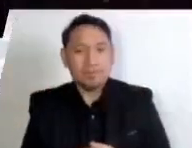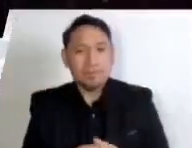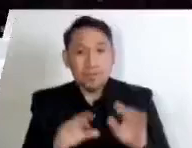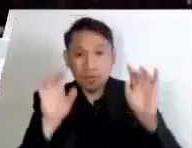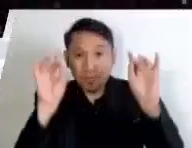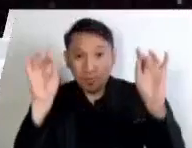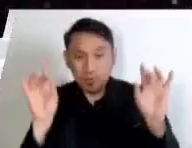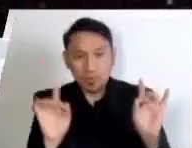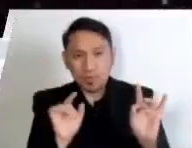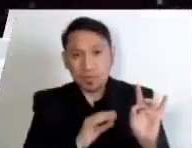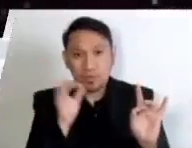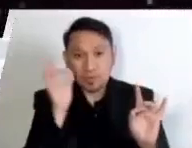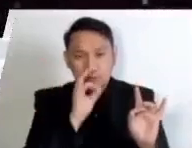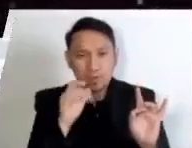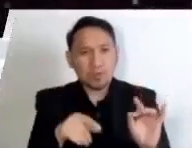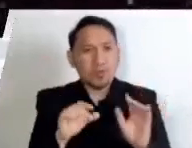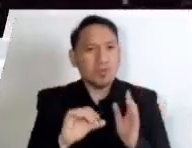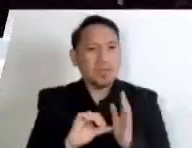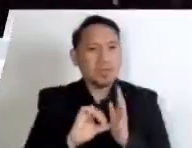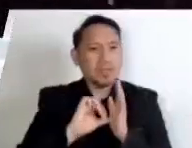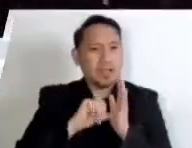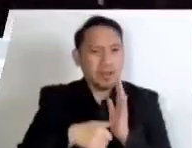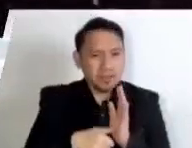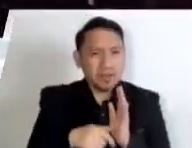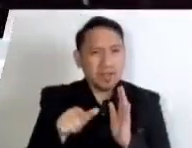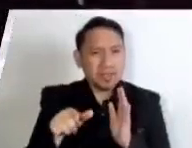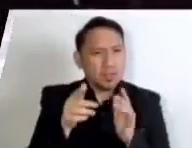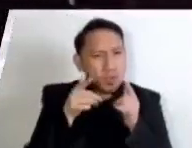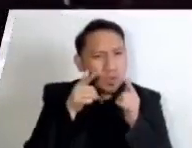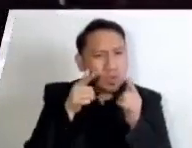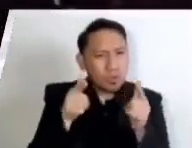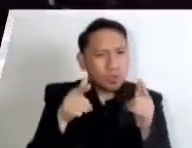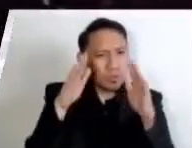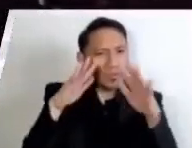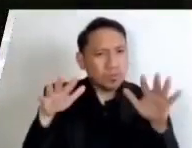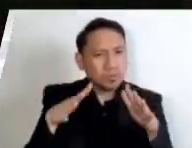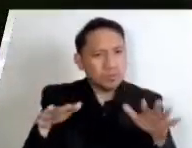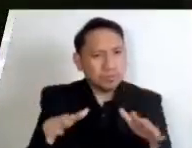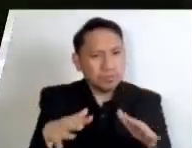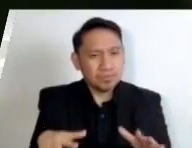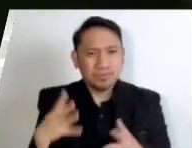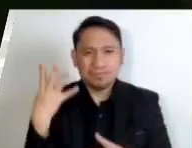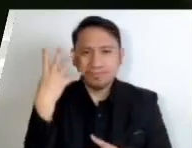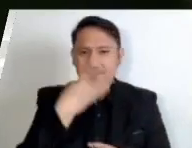para ma-highlight ang pagkakahawig nito sa isang Christmas tree. Ganda! Ganda!